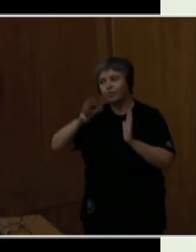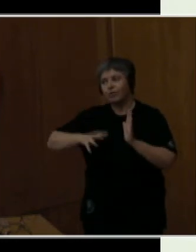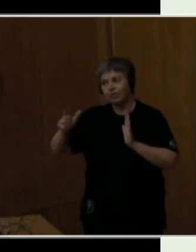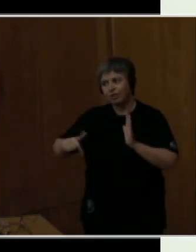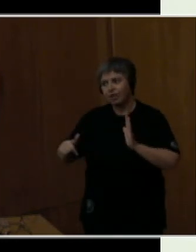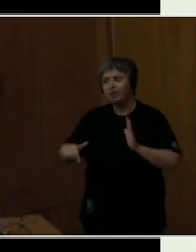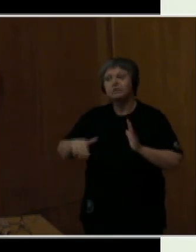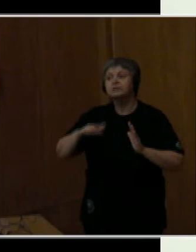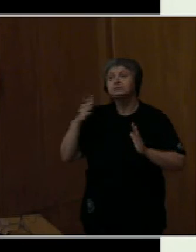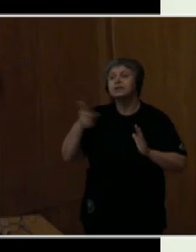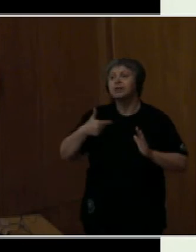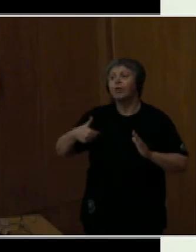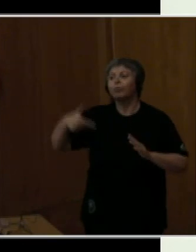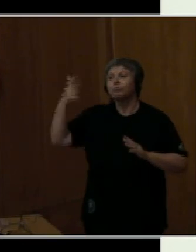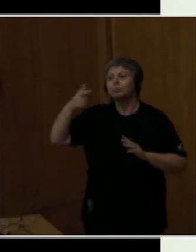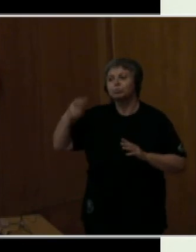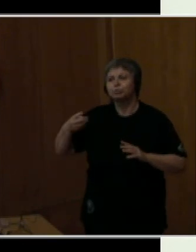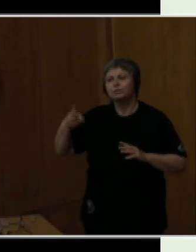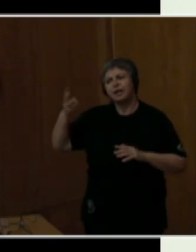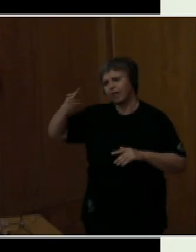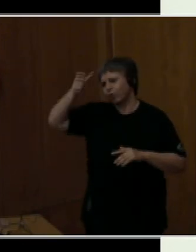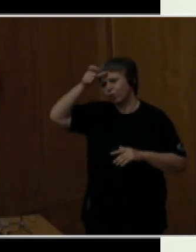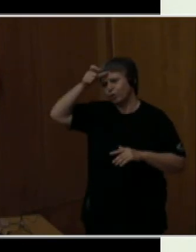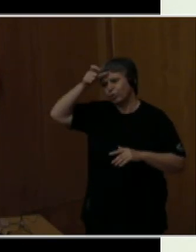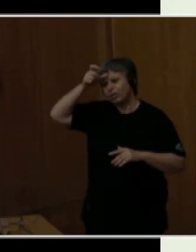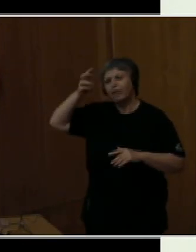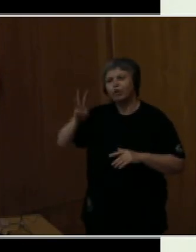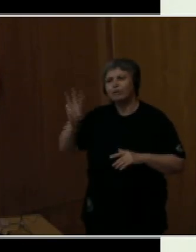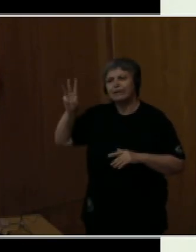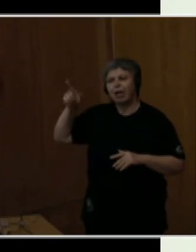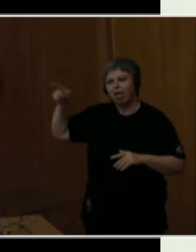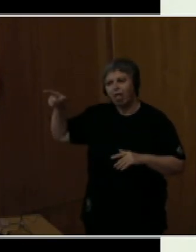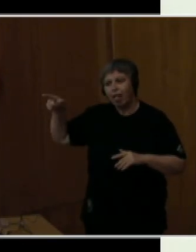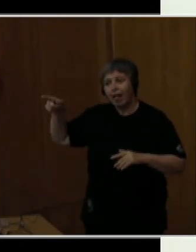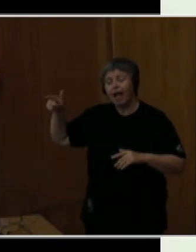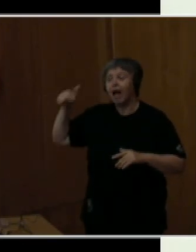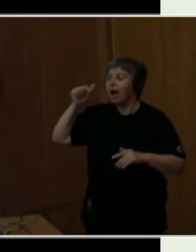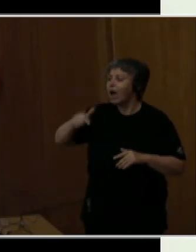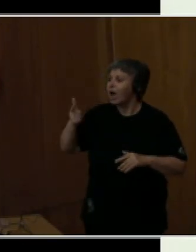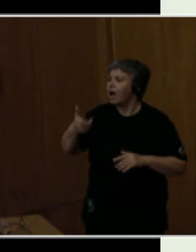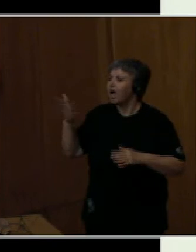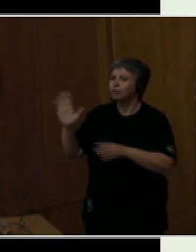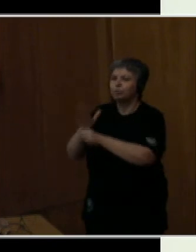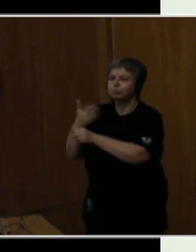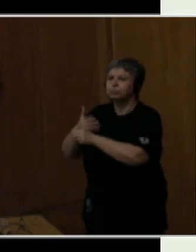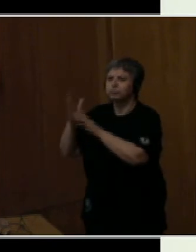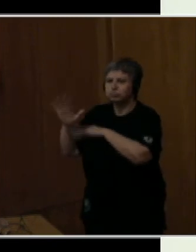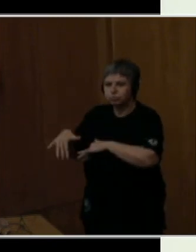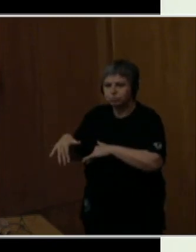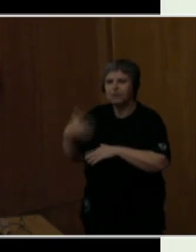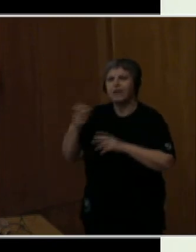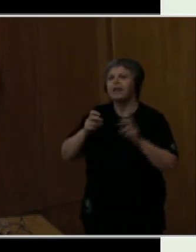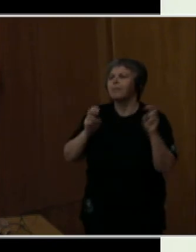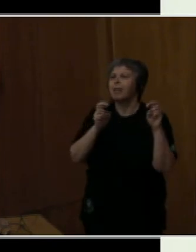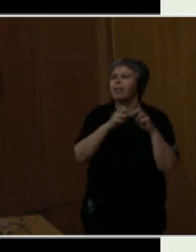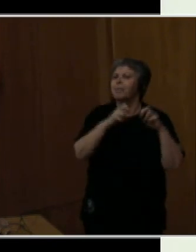μηνύματος της πτώσης της Τρίας, από την Τρία στις Μυκήνες. Και όπως ήδη ανέφερα, τα μηνύματα ήταν